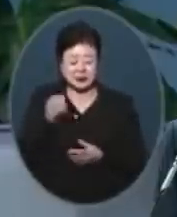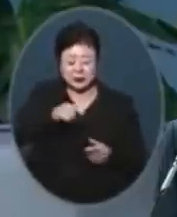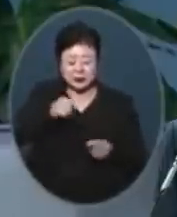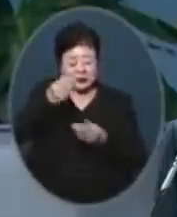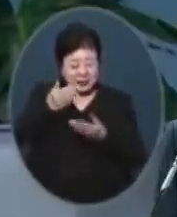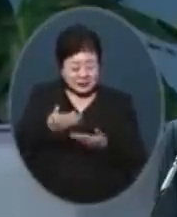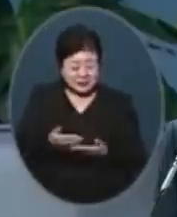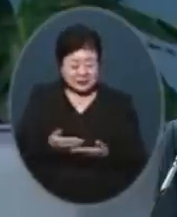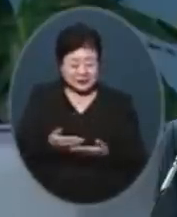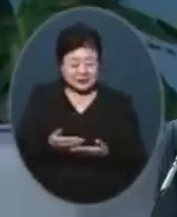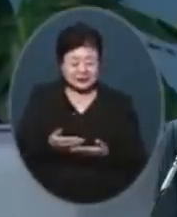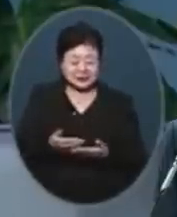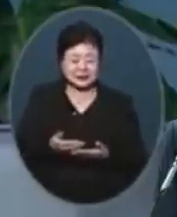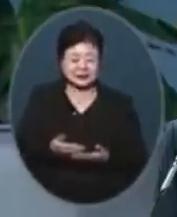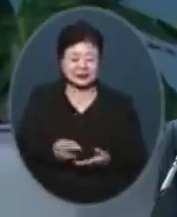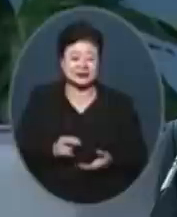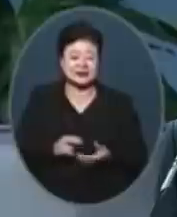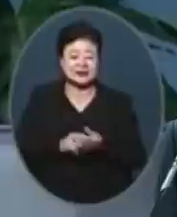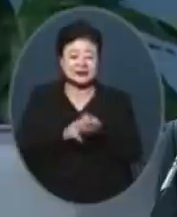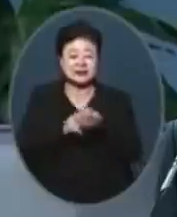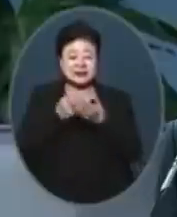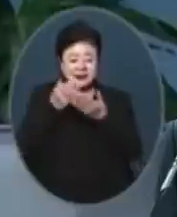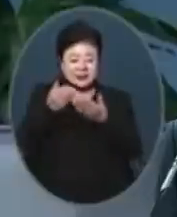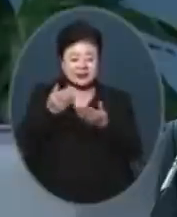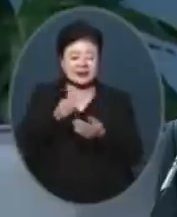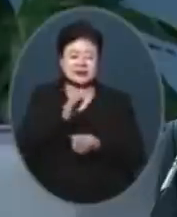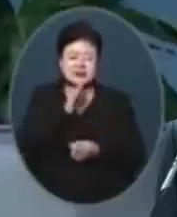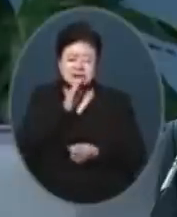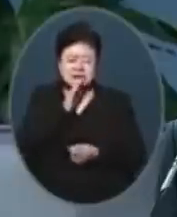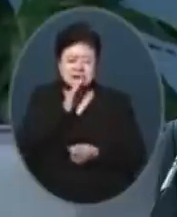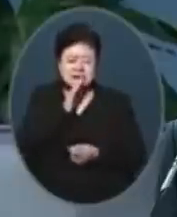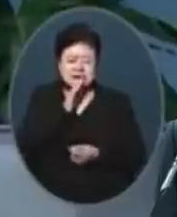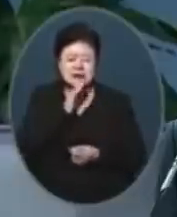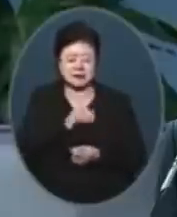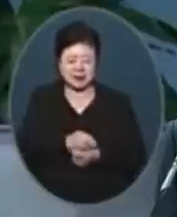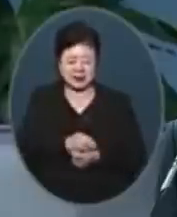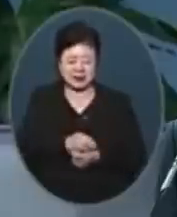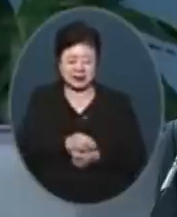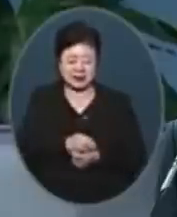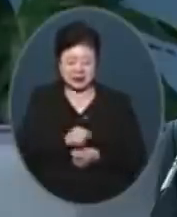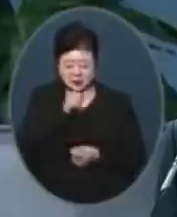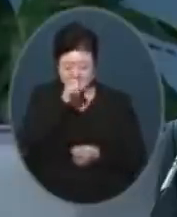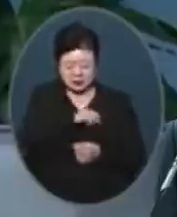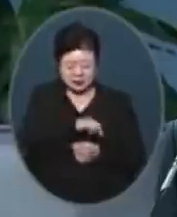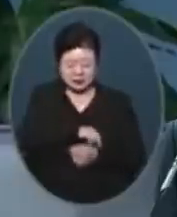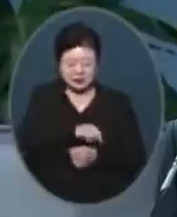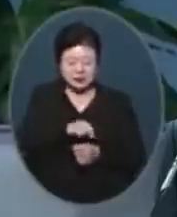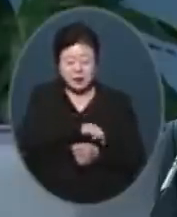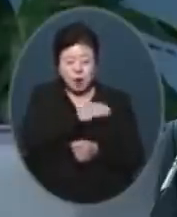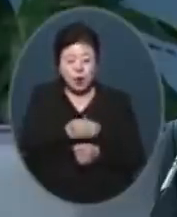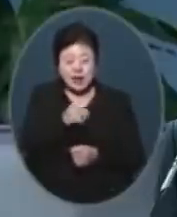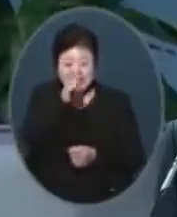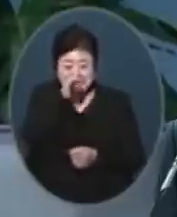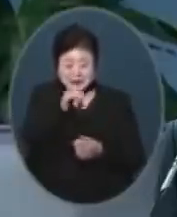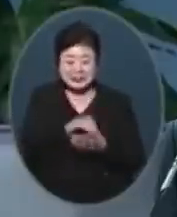구원하게 하는 리더가 된다는 것은 얼마나 덕분이 있는 일인지 모르겠습니다.